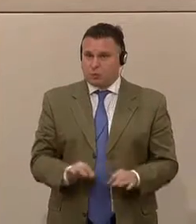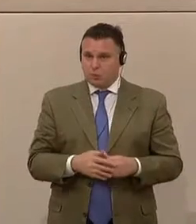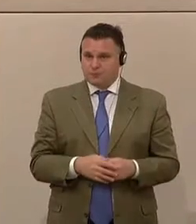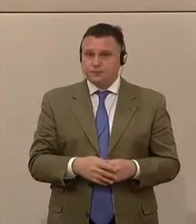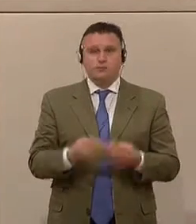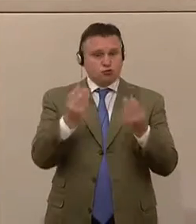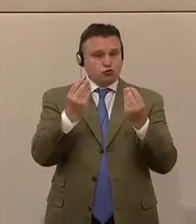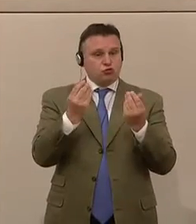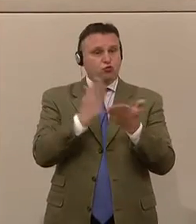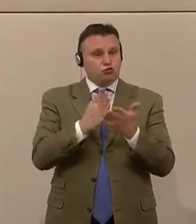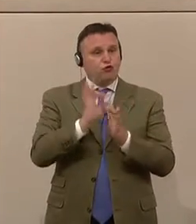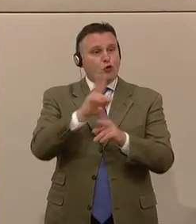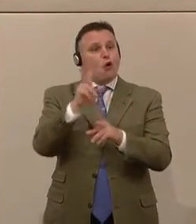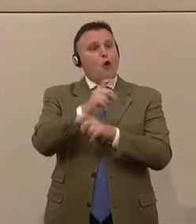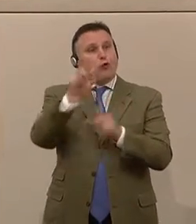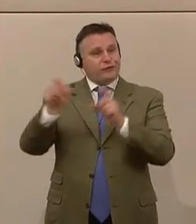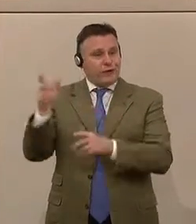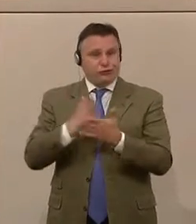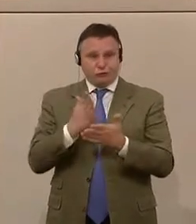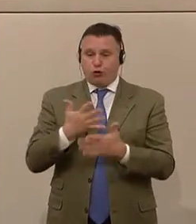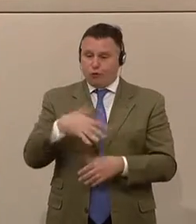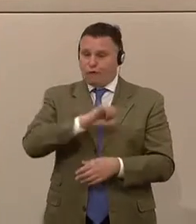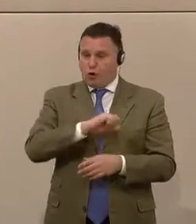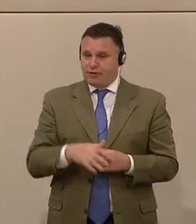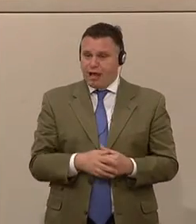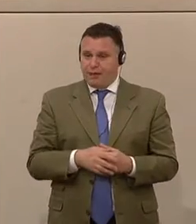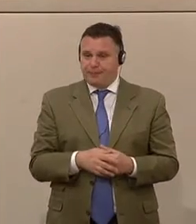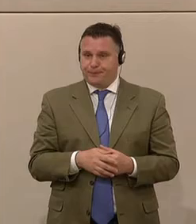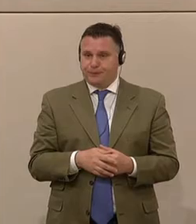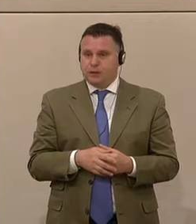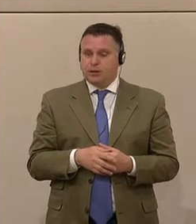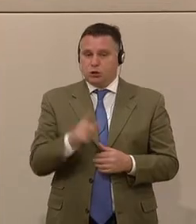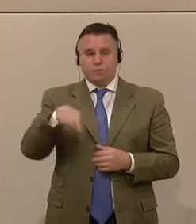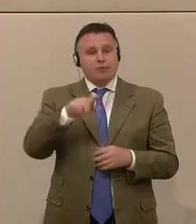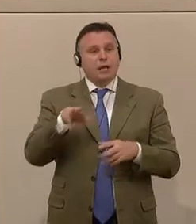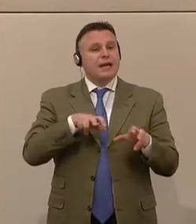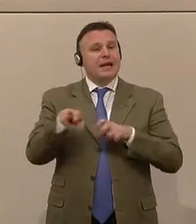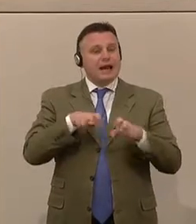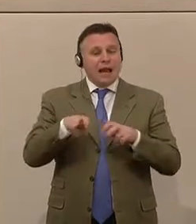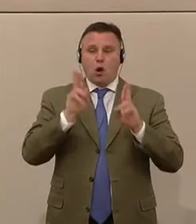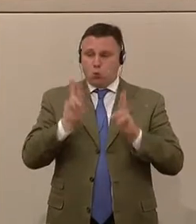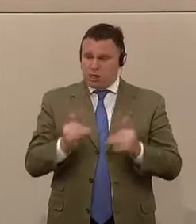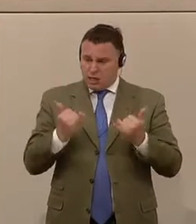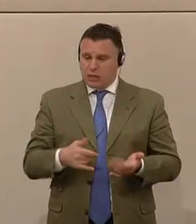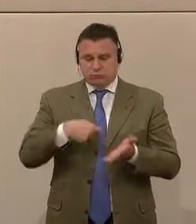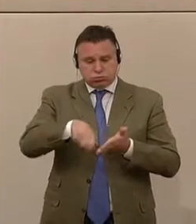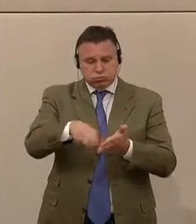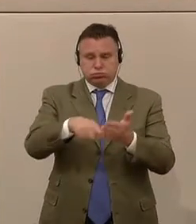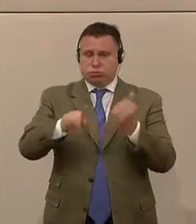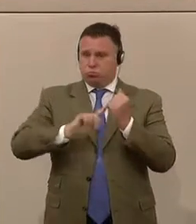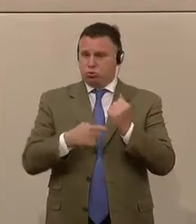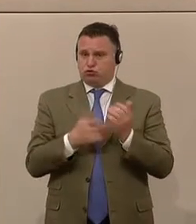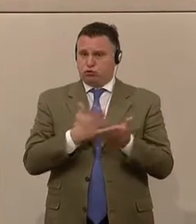wird spürbar sein für die Österreicher. Und die Regierung geht her und saniert das Budget. Es